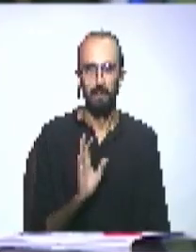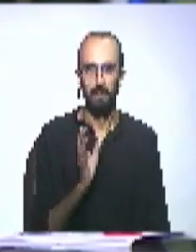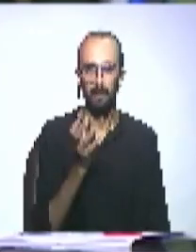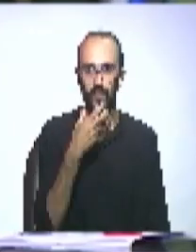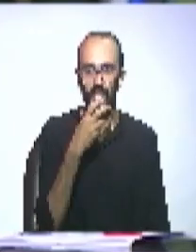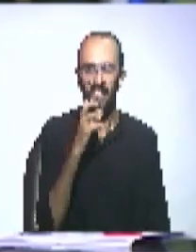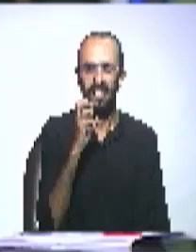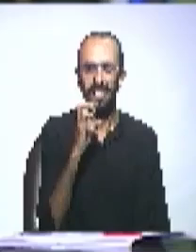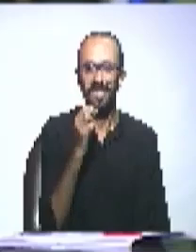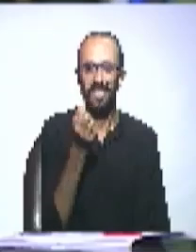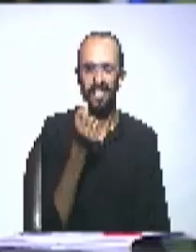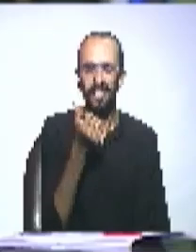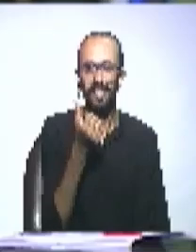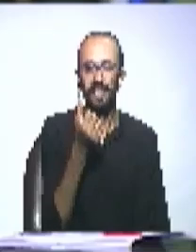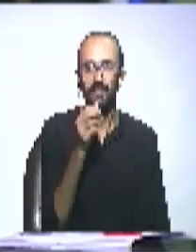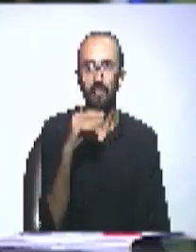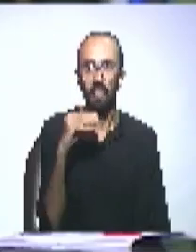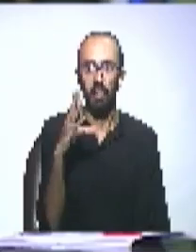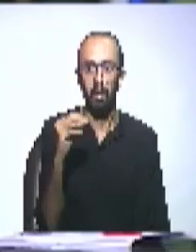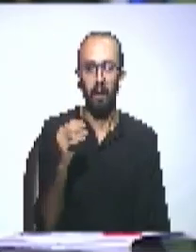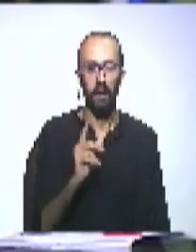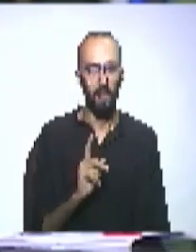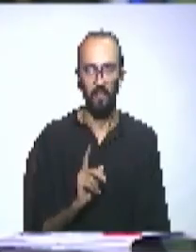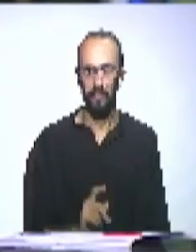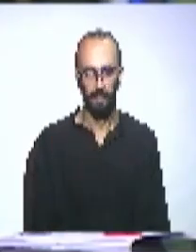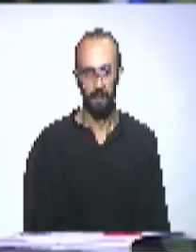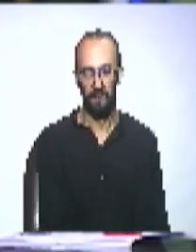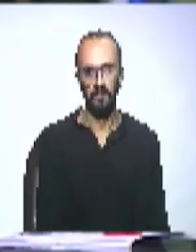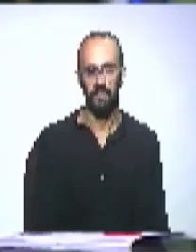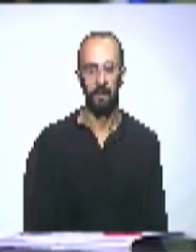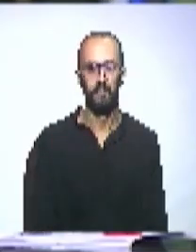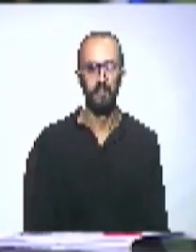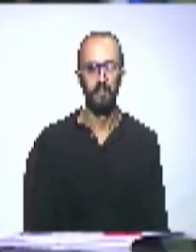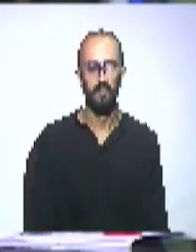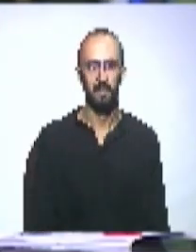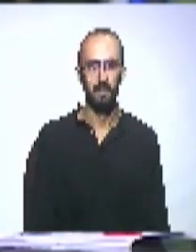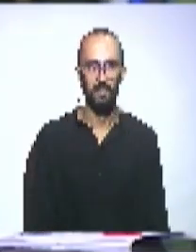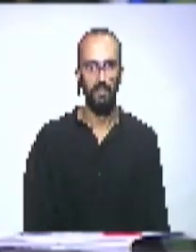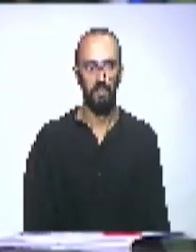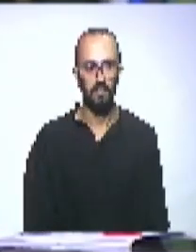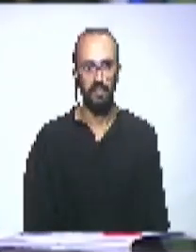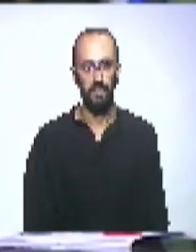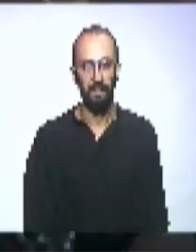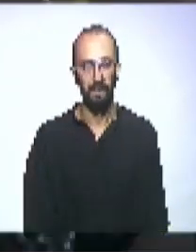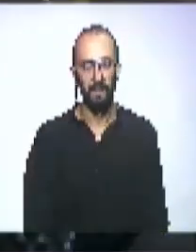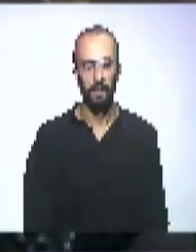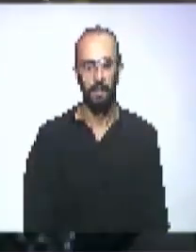والتفاح يبقى فيه قرشه كده جميله ما تبقاش ايه سايحه على بعضها. حلو قوي. استاذه ماجده مساء الخير.